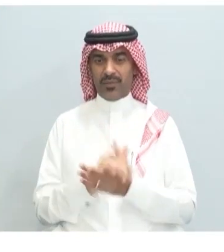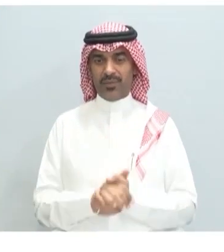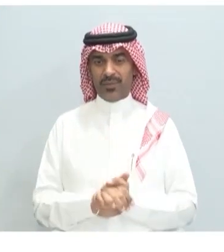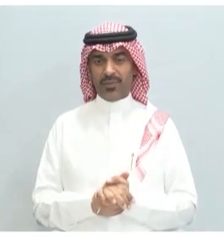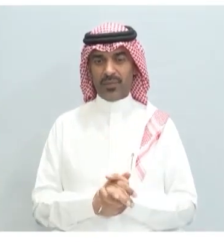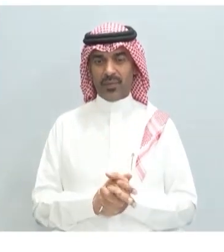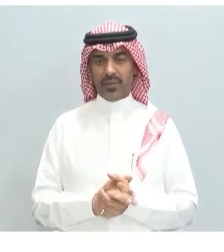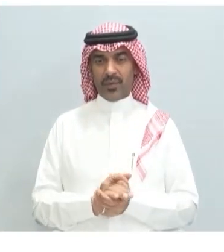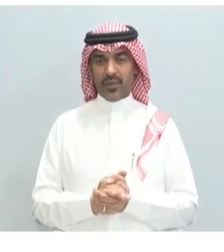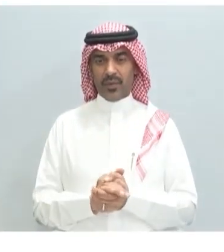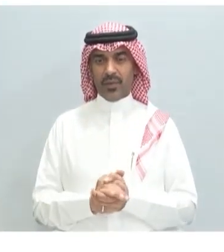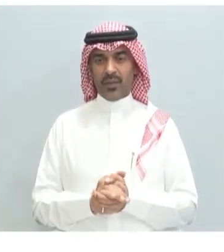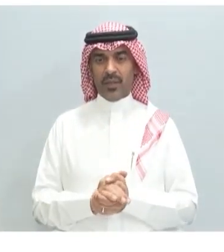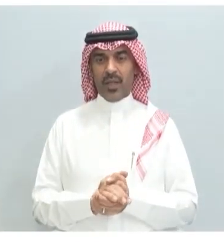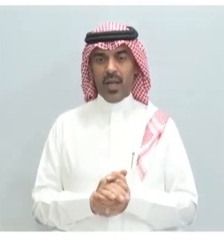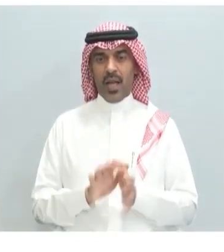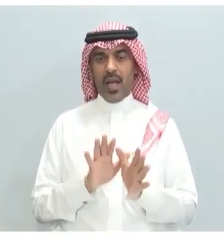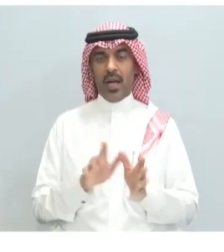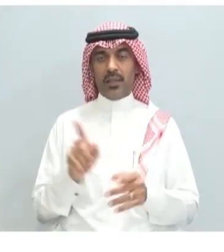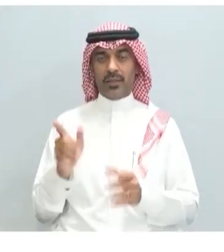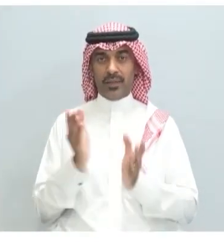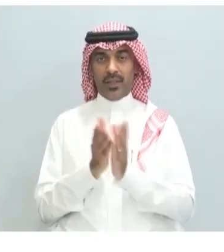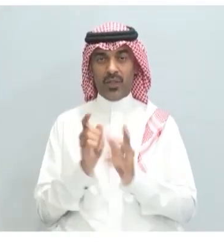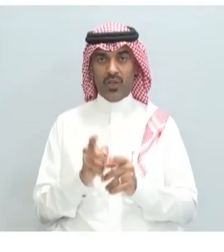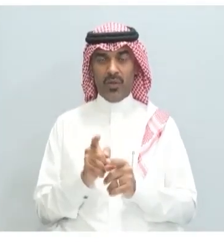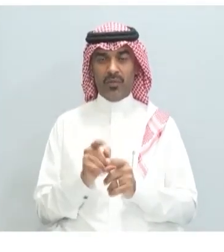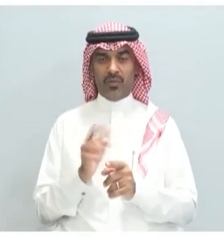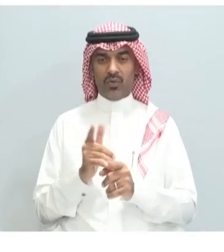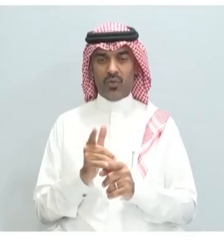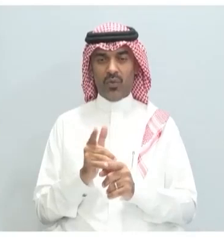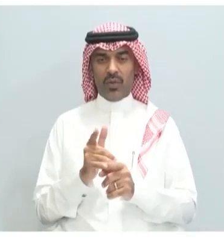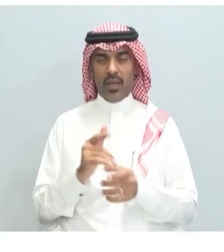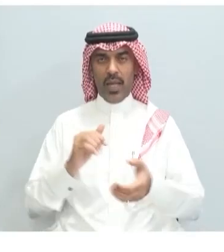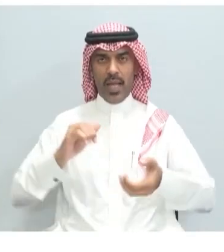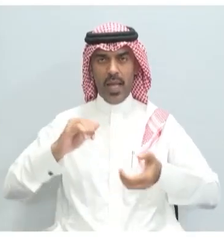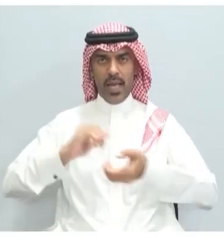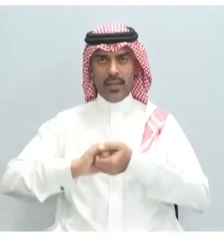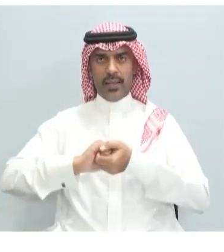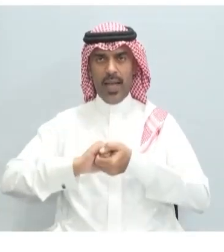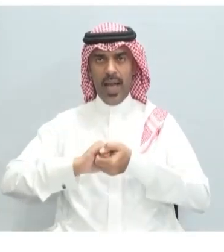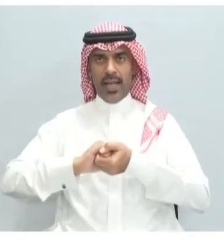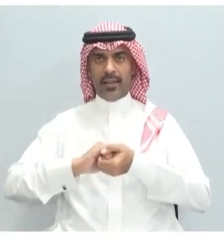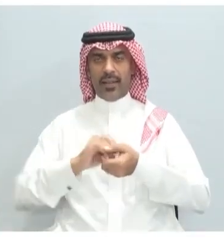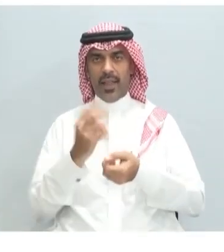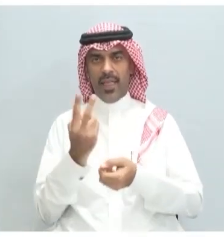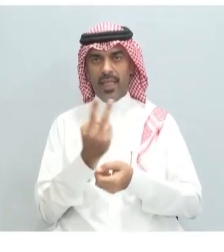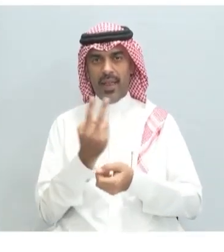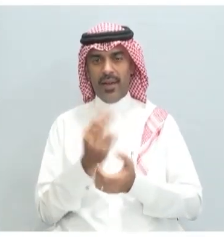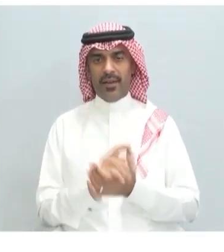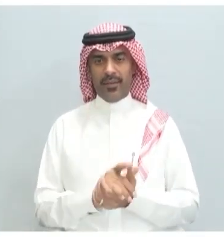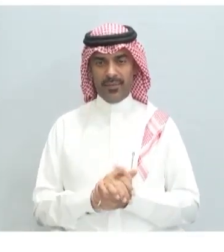تتضمن اتحاد حادثتين اذا احنا خلصنا من الحادثتين هذا في الدرس السابق او في الدرس اللي هو